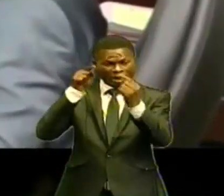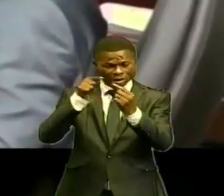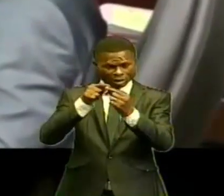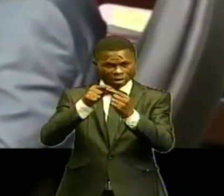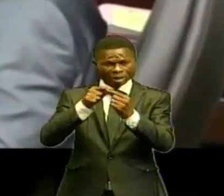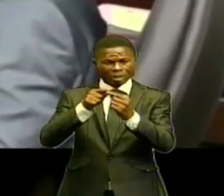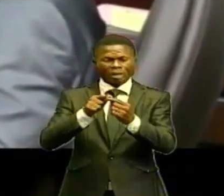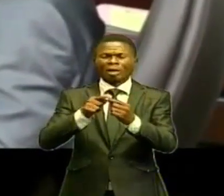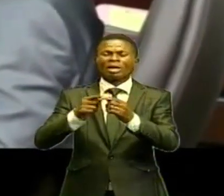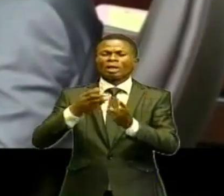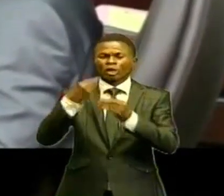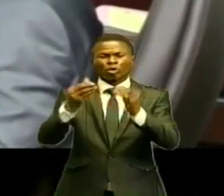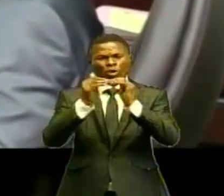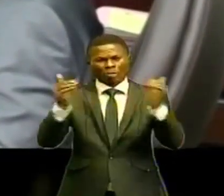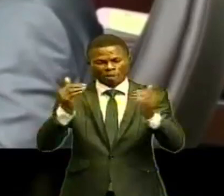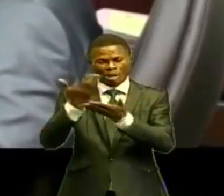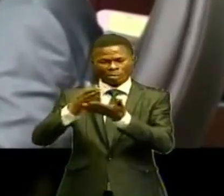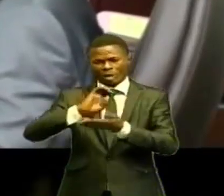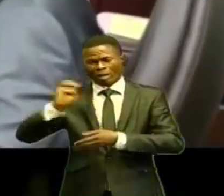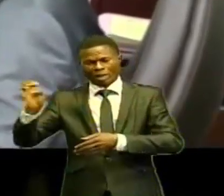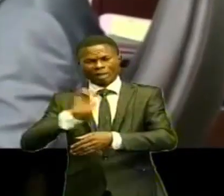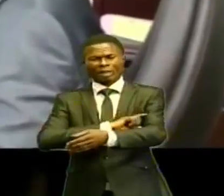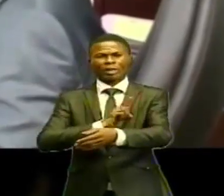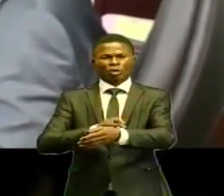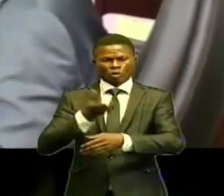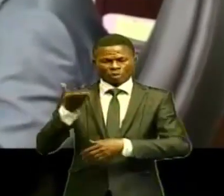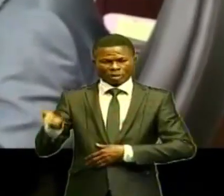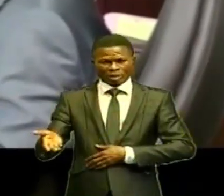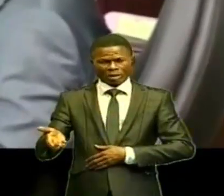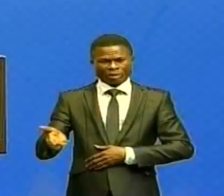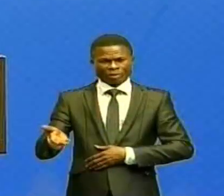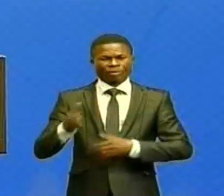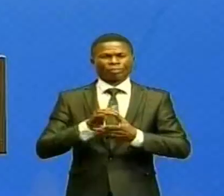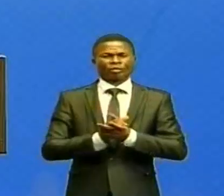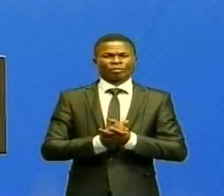étant de ramener la paix dans cette partie de la République démocratique du Congo.